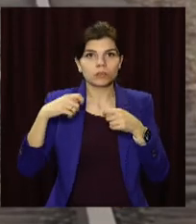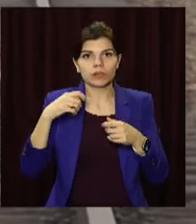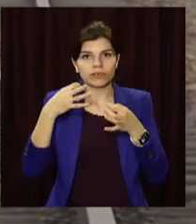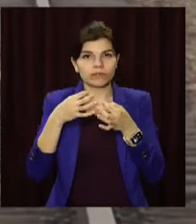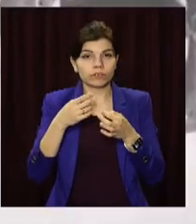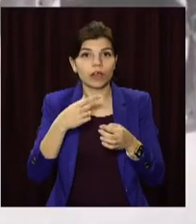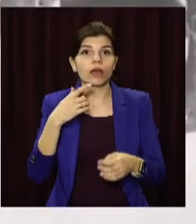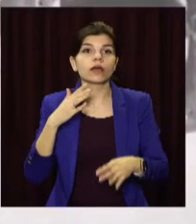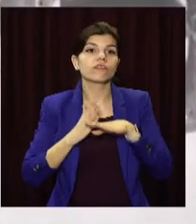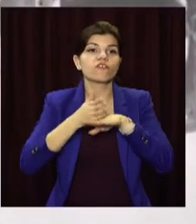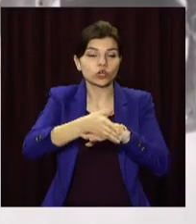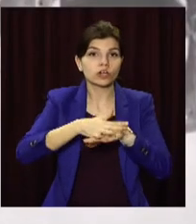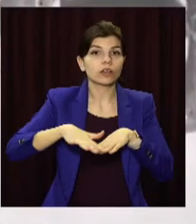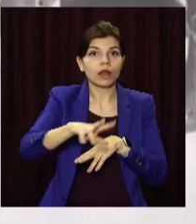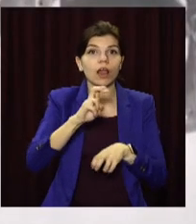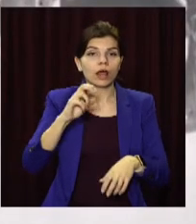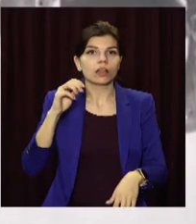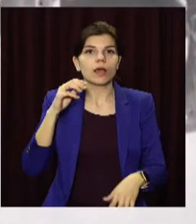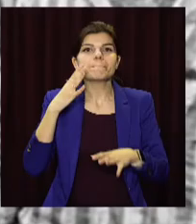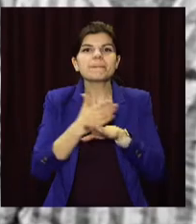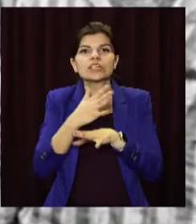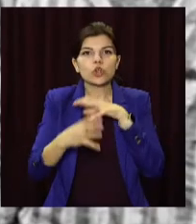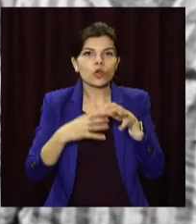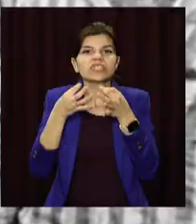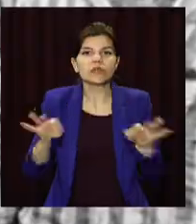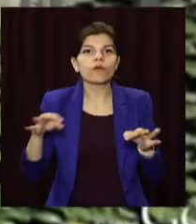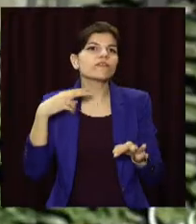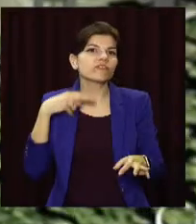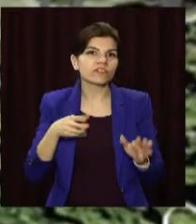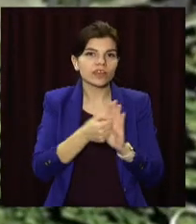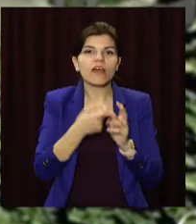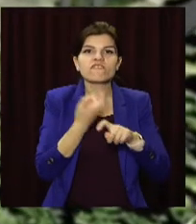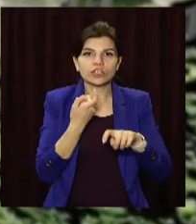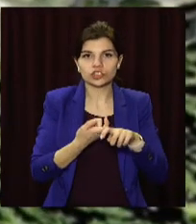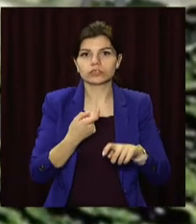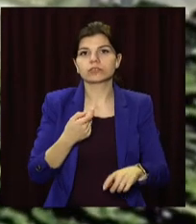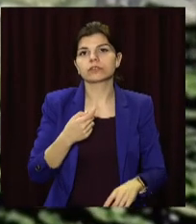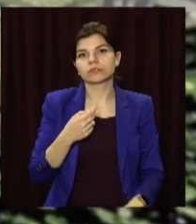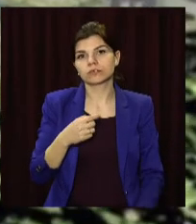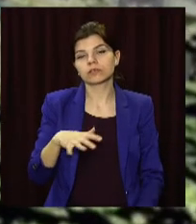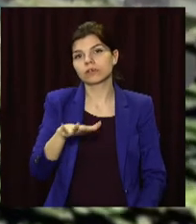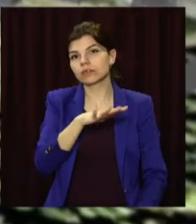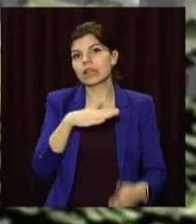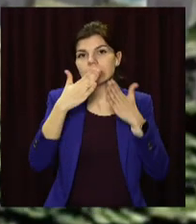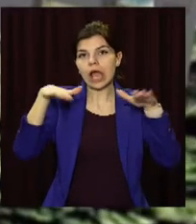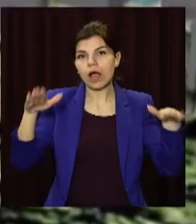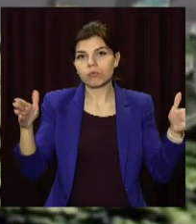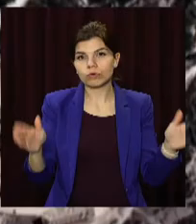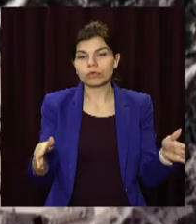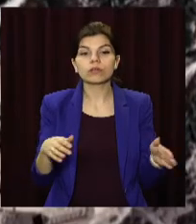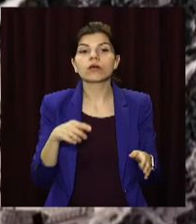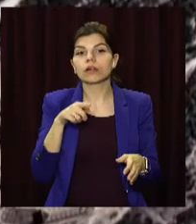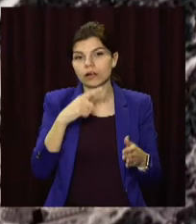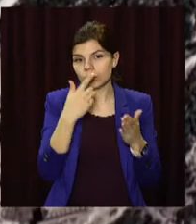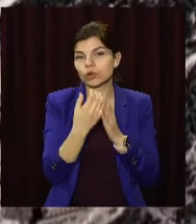частини американців увійшли в табір. Цей день і став міжнародним днем звільнення в'язнів фашистських концтаборів. Всього